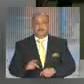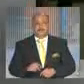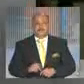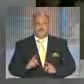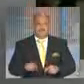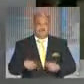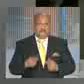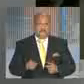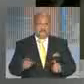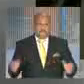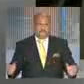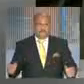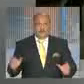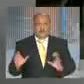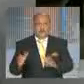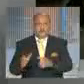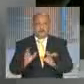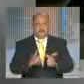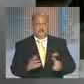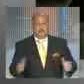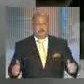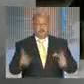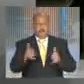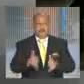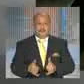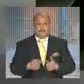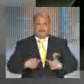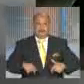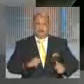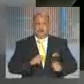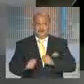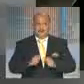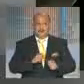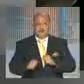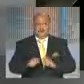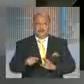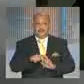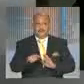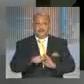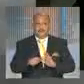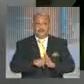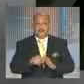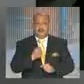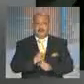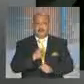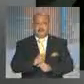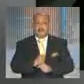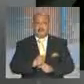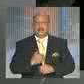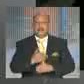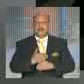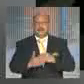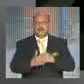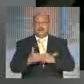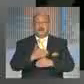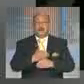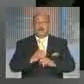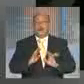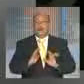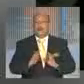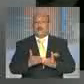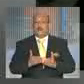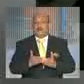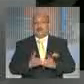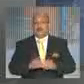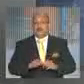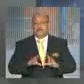القليلة القادمة يمكن أن تصل إلى حد الإضراب العام، تحركات للمطالبة بإصدار قرار كلية الطب الرائد